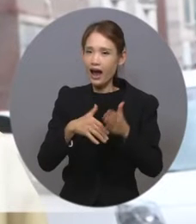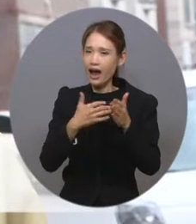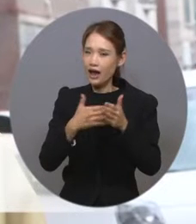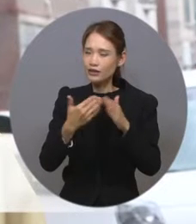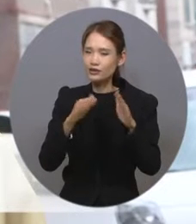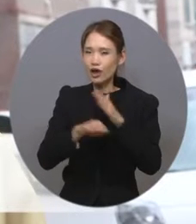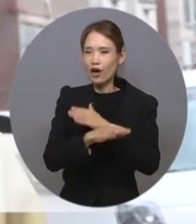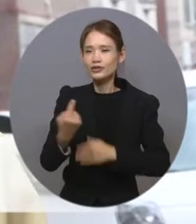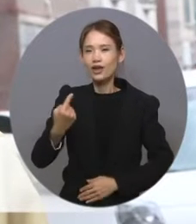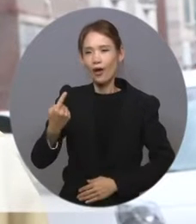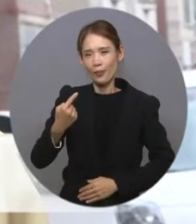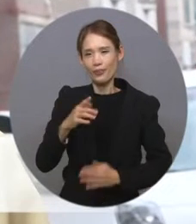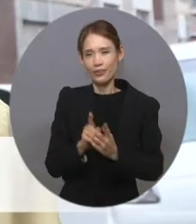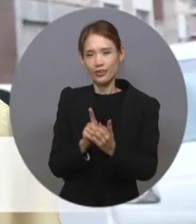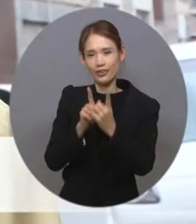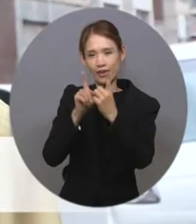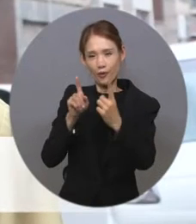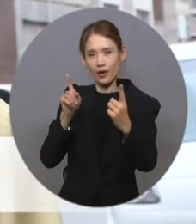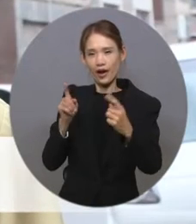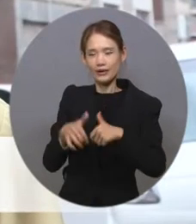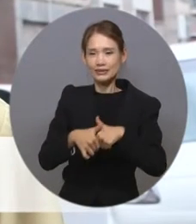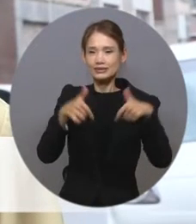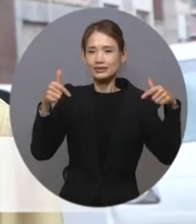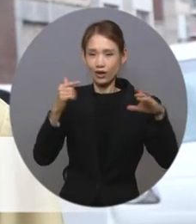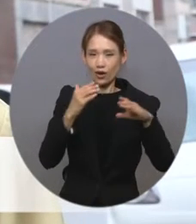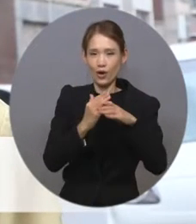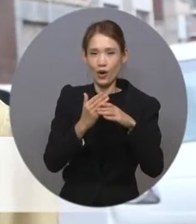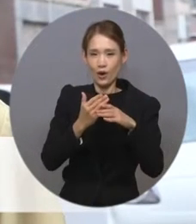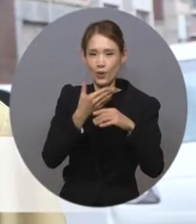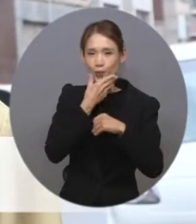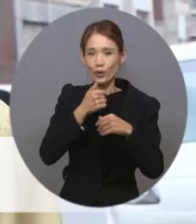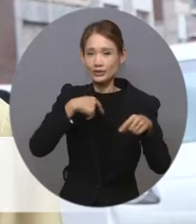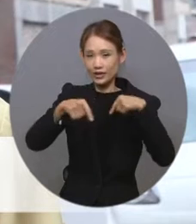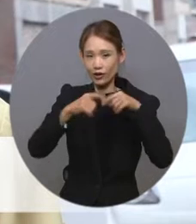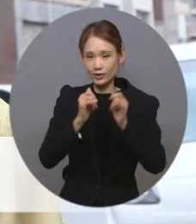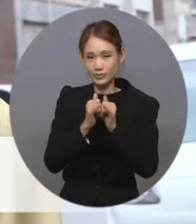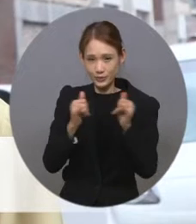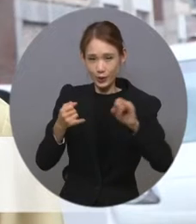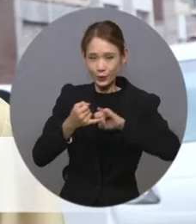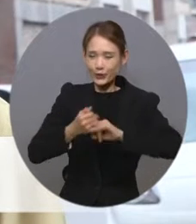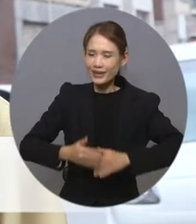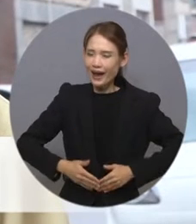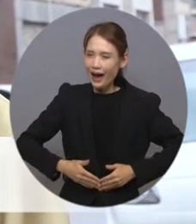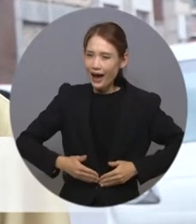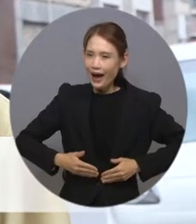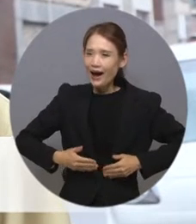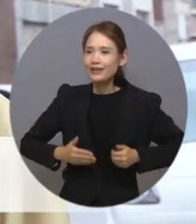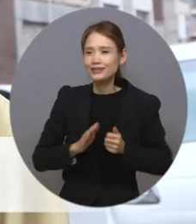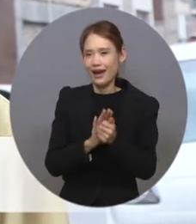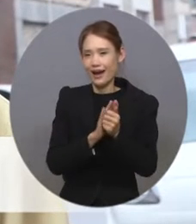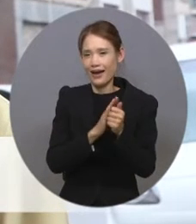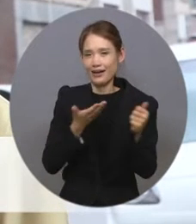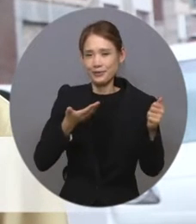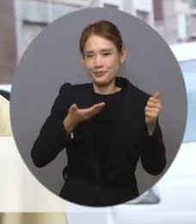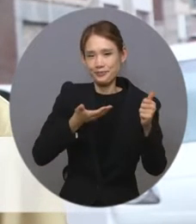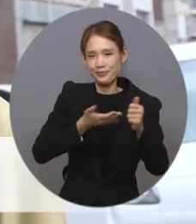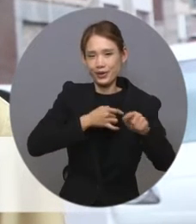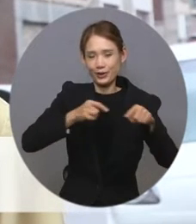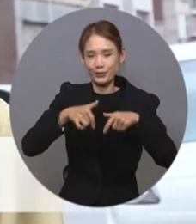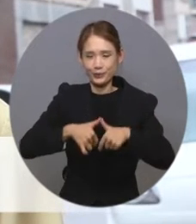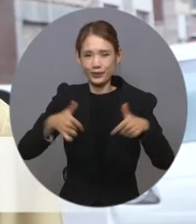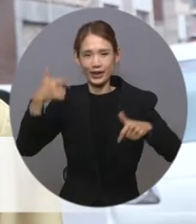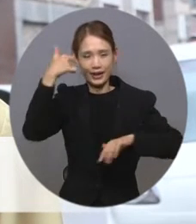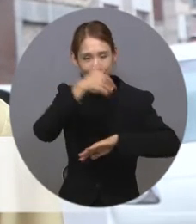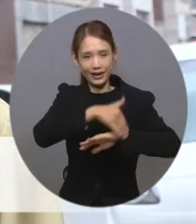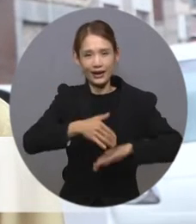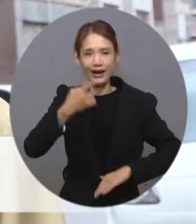해서 우리가 확대를 했습니다. 고양시 복지 정책이 시민들한테 따뜻한 그 온기로 다가올 수 있는 정책으로